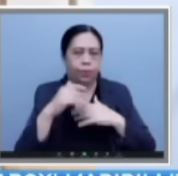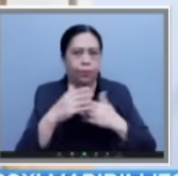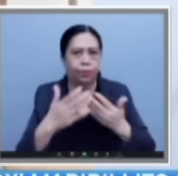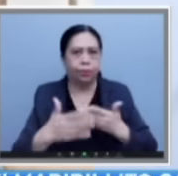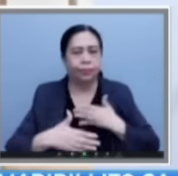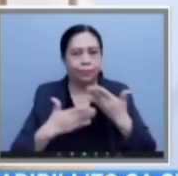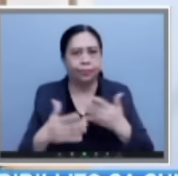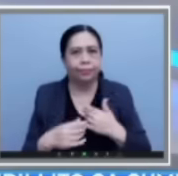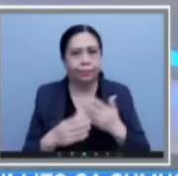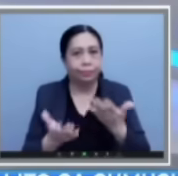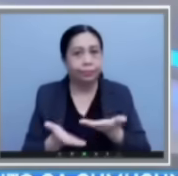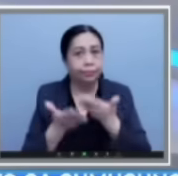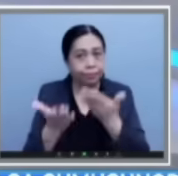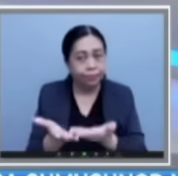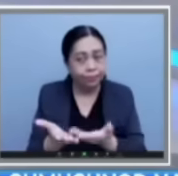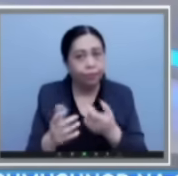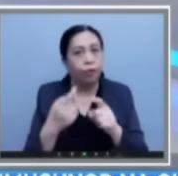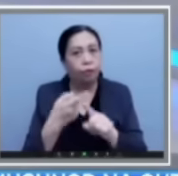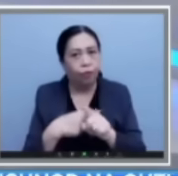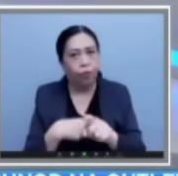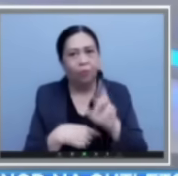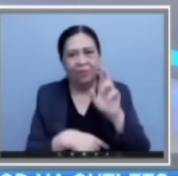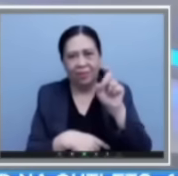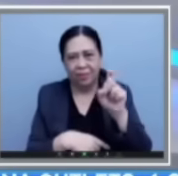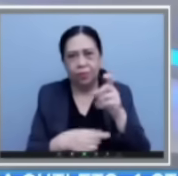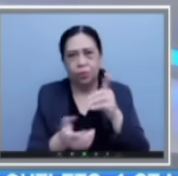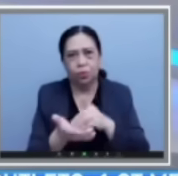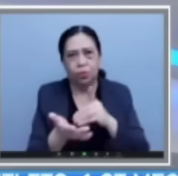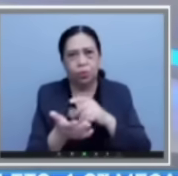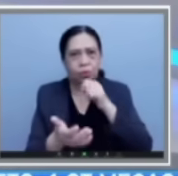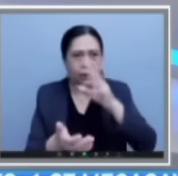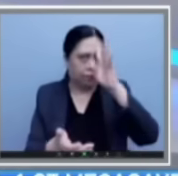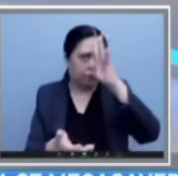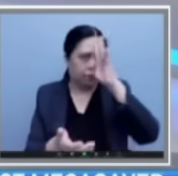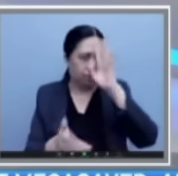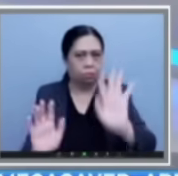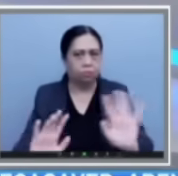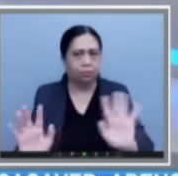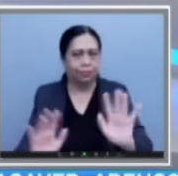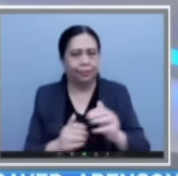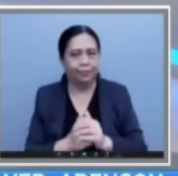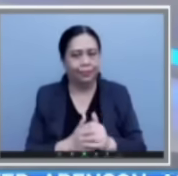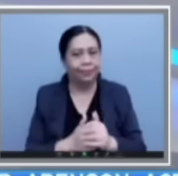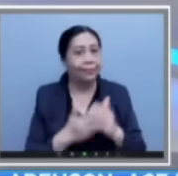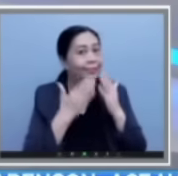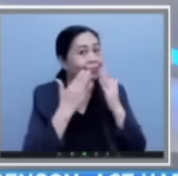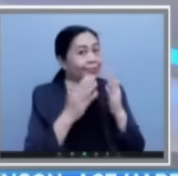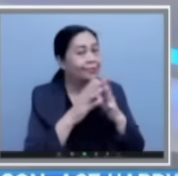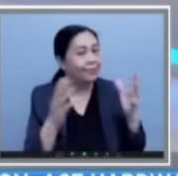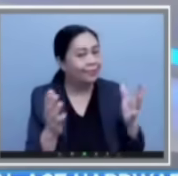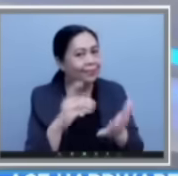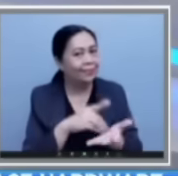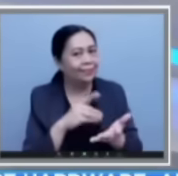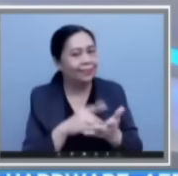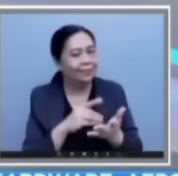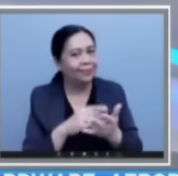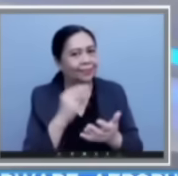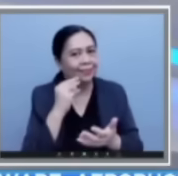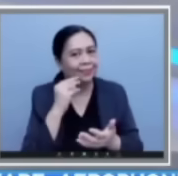rekomendasyon galing sa doktor do not self medicate correct Maraming maraming salamat po sa inyo Dr marar